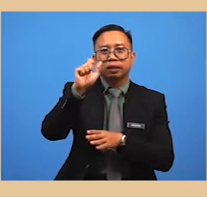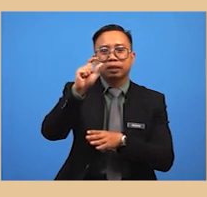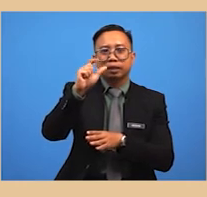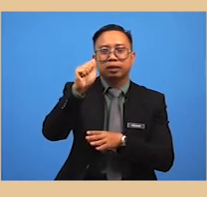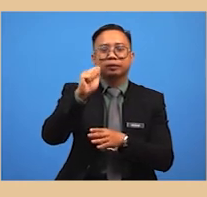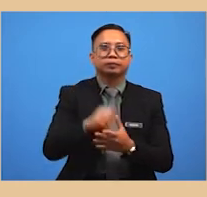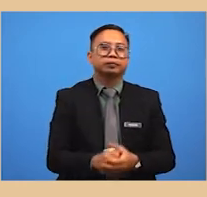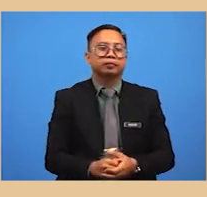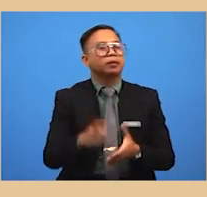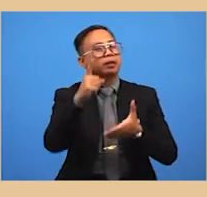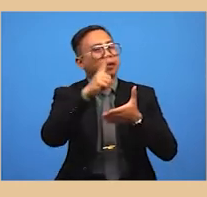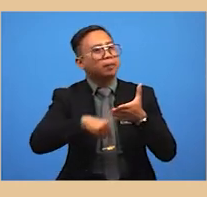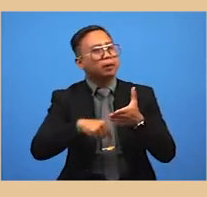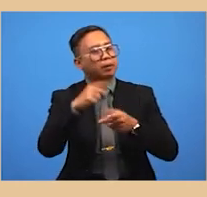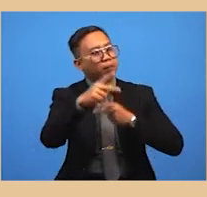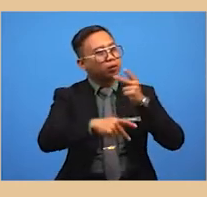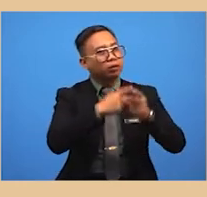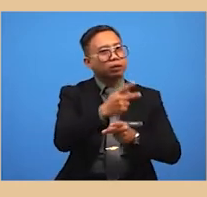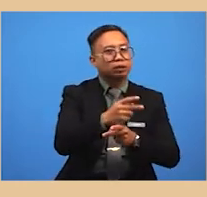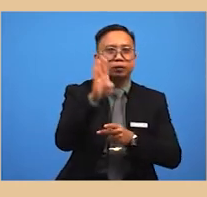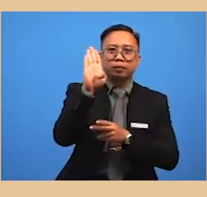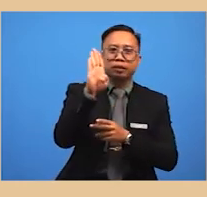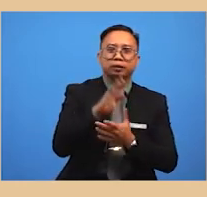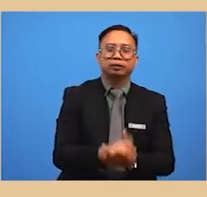megaspora. Apakah proses P?